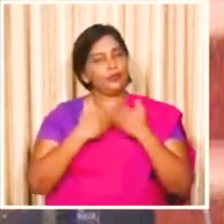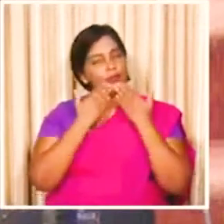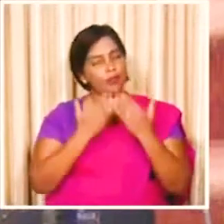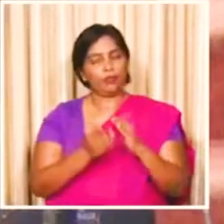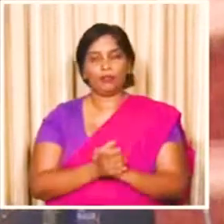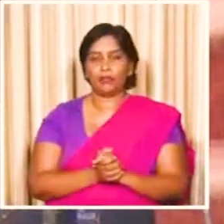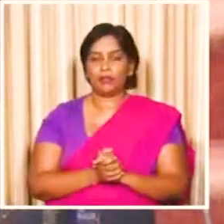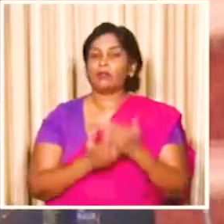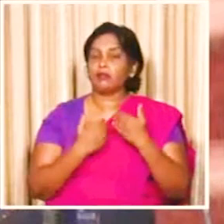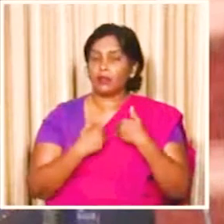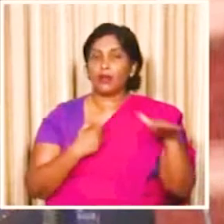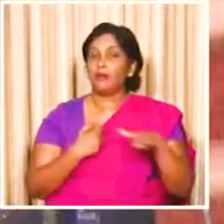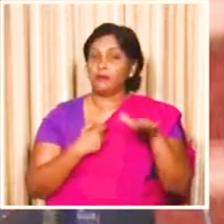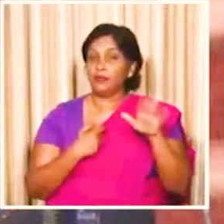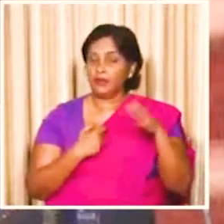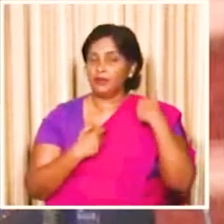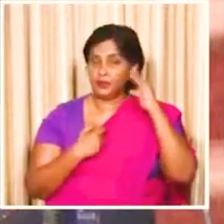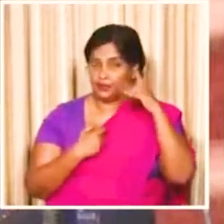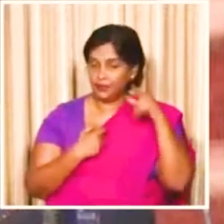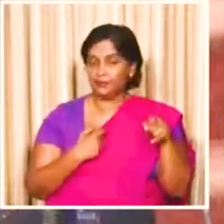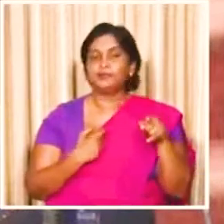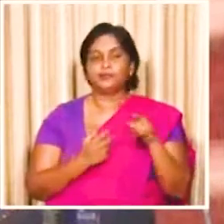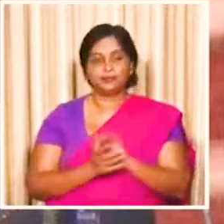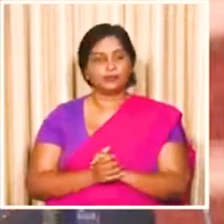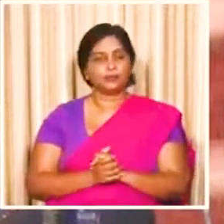குரங்கினுடைய ஆளுமை கூடியிருக்கிறது.